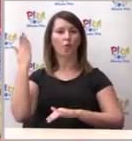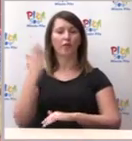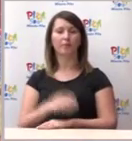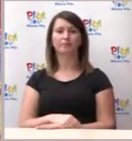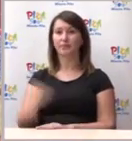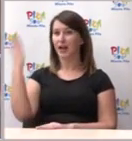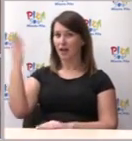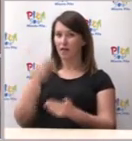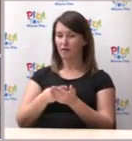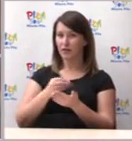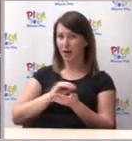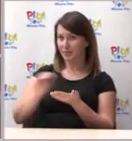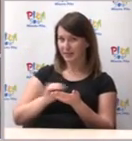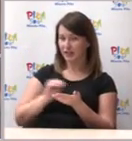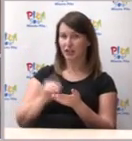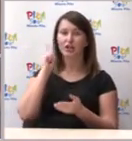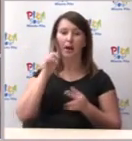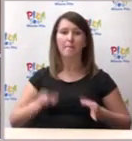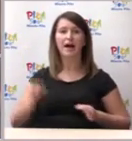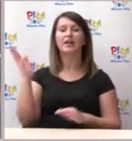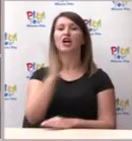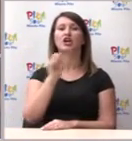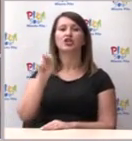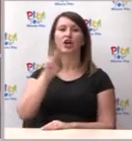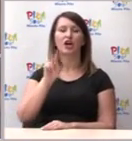Witam sekretarza gminy Piła pana Romana Szarzyńskiego